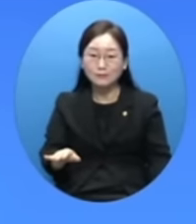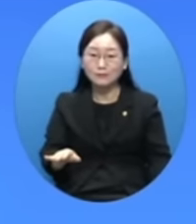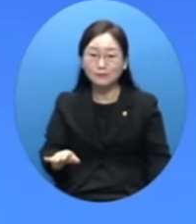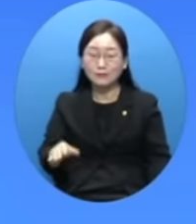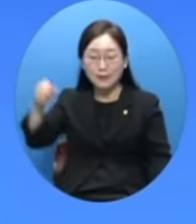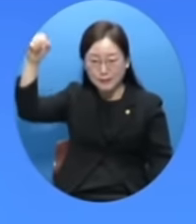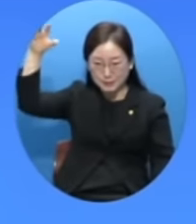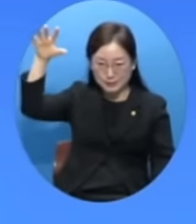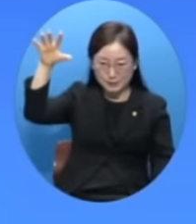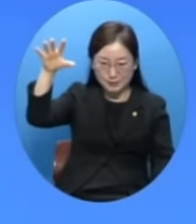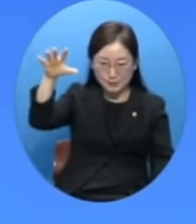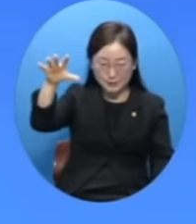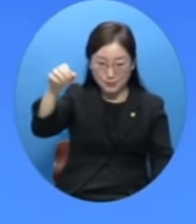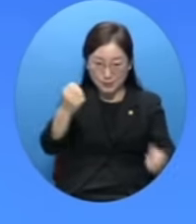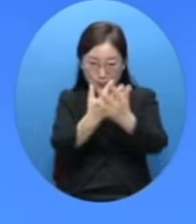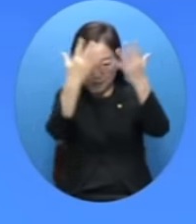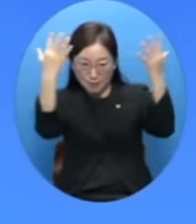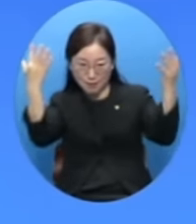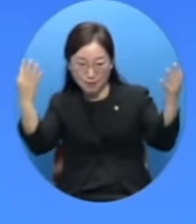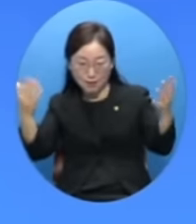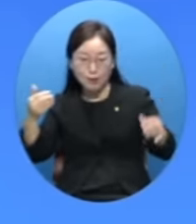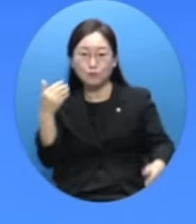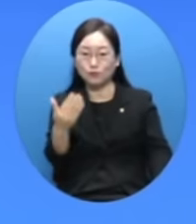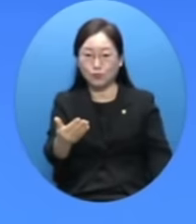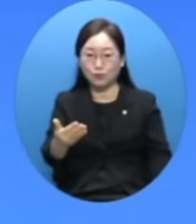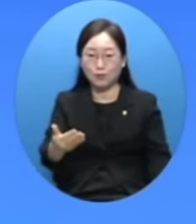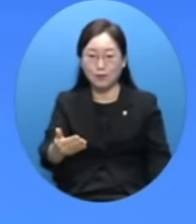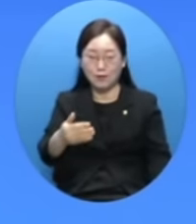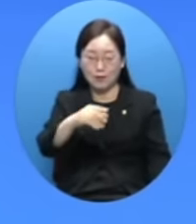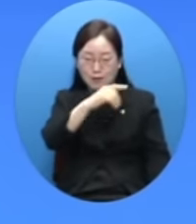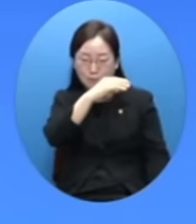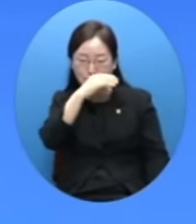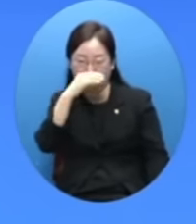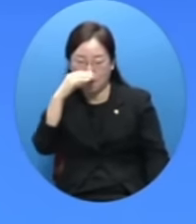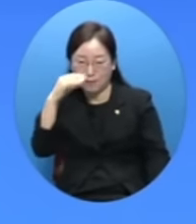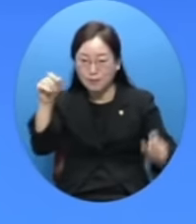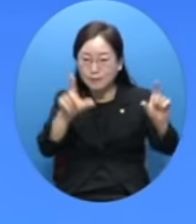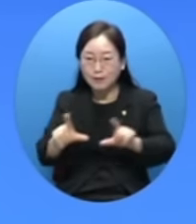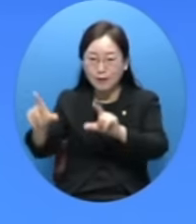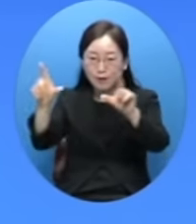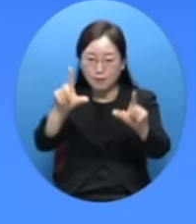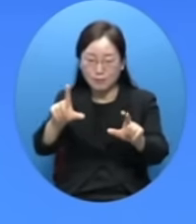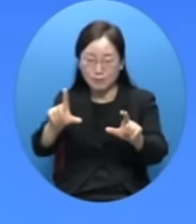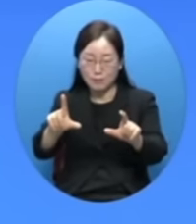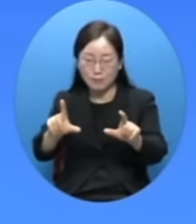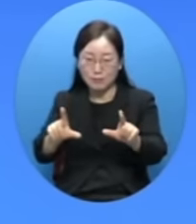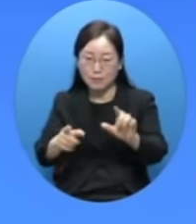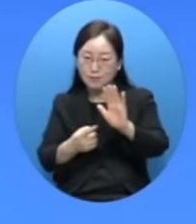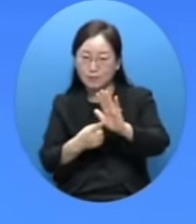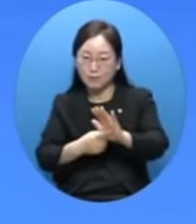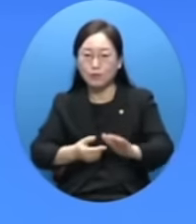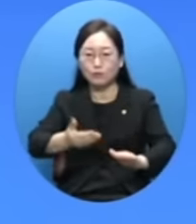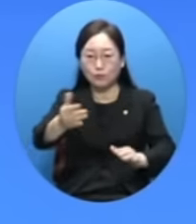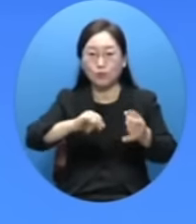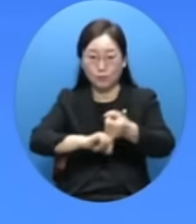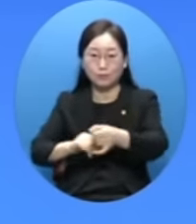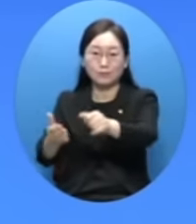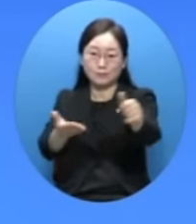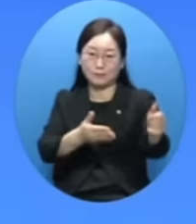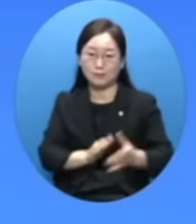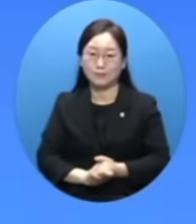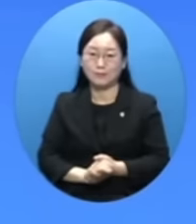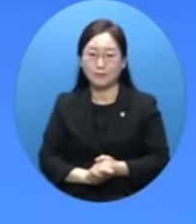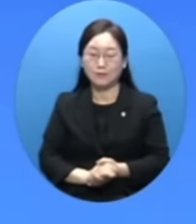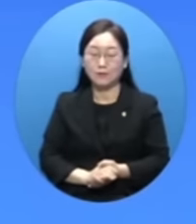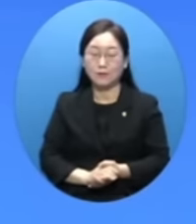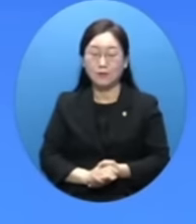빛이 되어서 어둠을 밝히고 인생이 바르게 살아갈 길을 제시하는 하나님의 사람들이 되어야 할 것입니다. 이와 같은